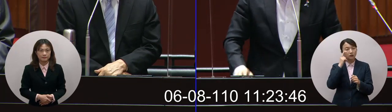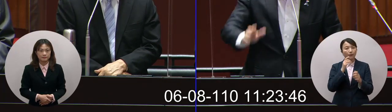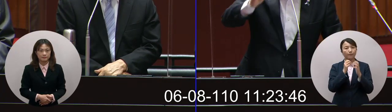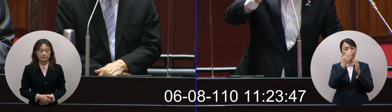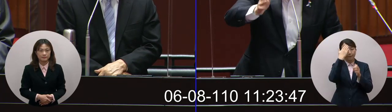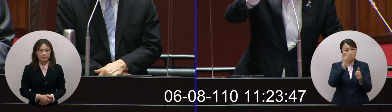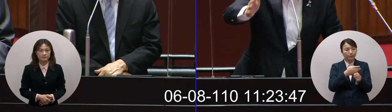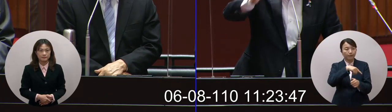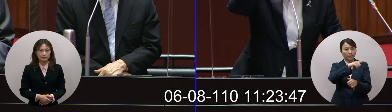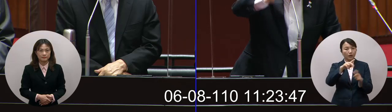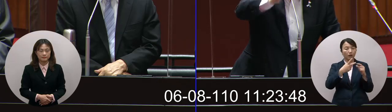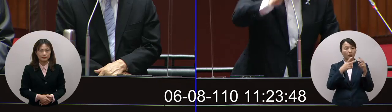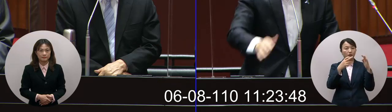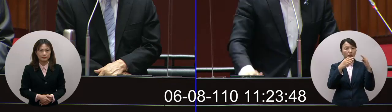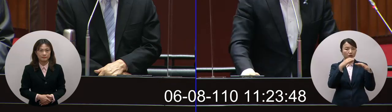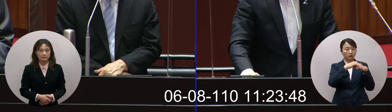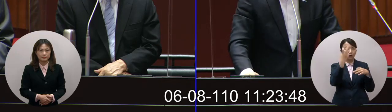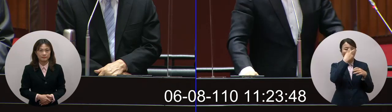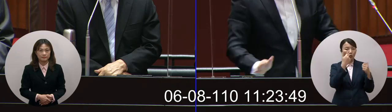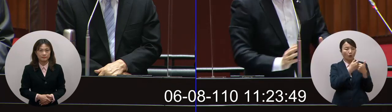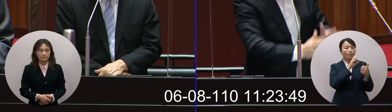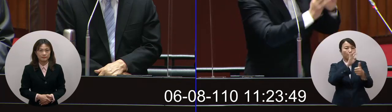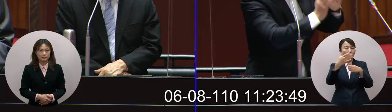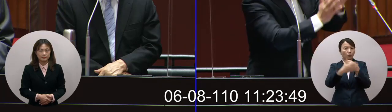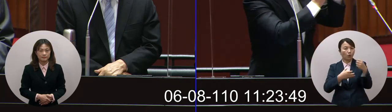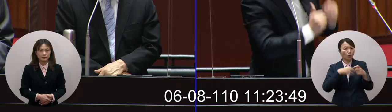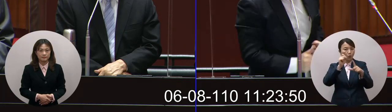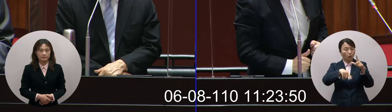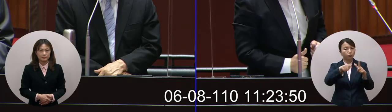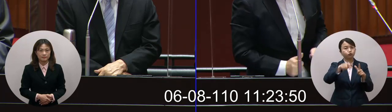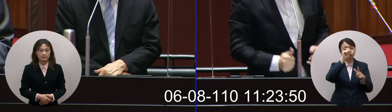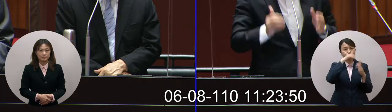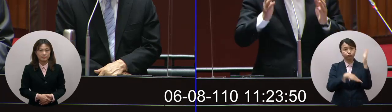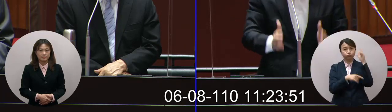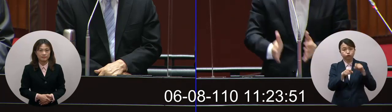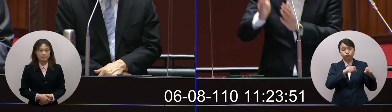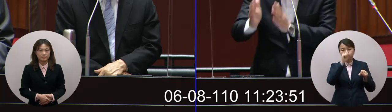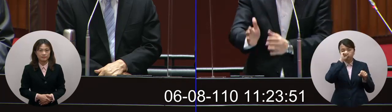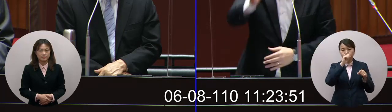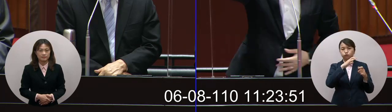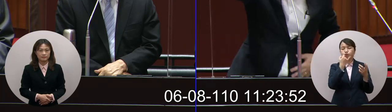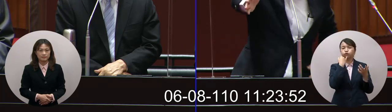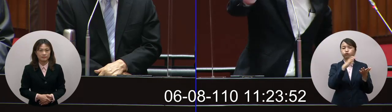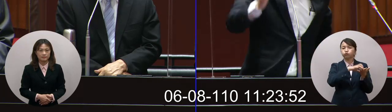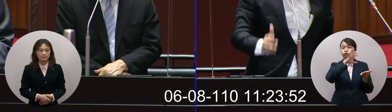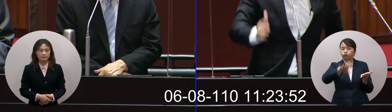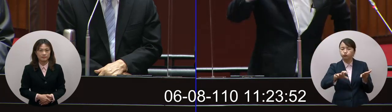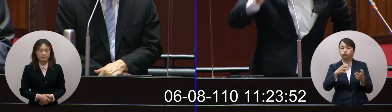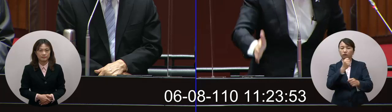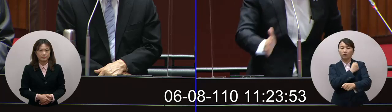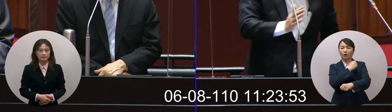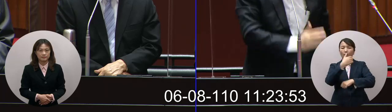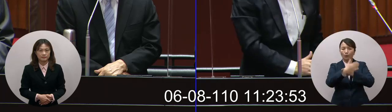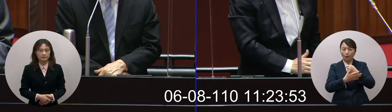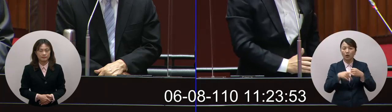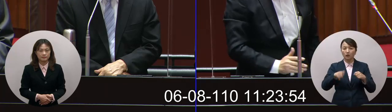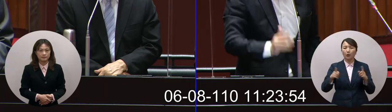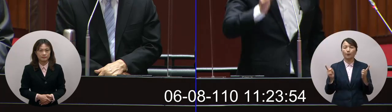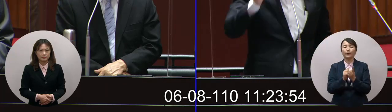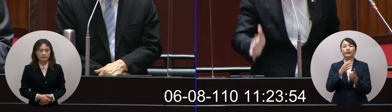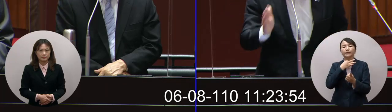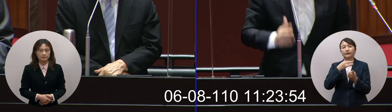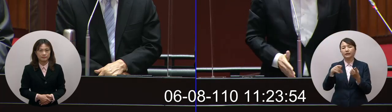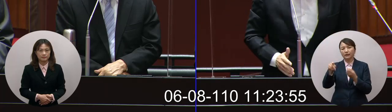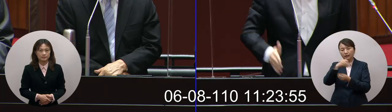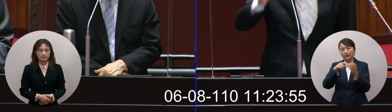托你一下，你跟金管会跟这些寿险公司讲。既然有这么好的政策，怎么不比照劳保一样，在这里纾困的时